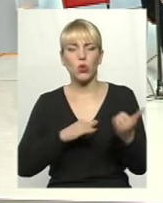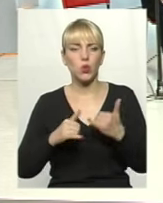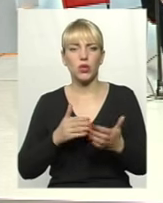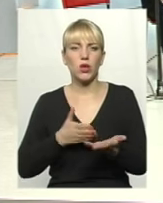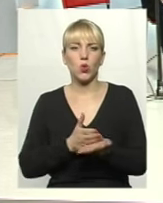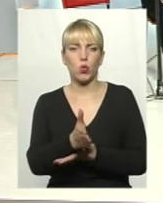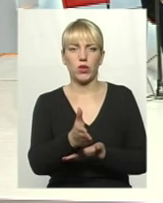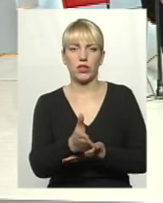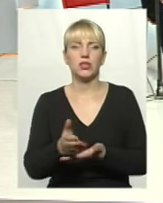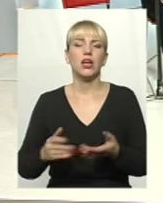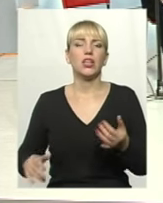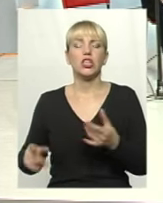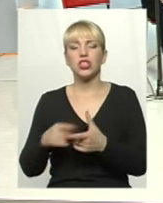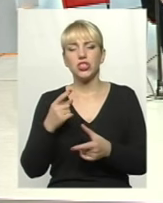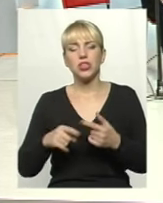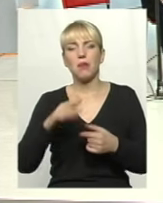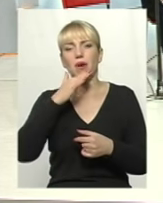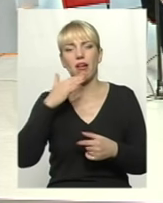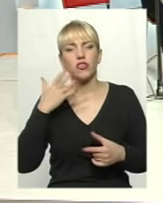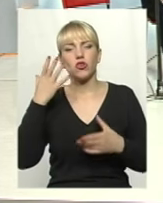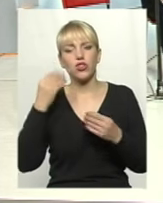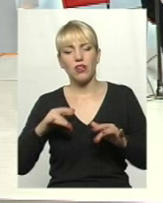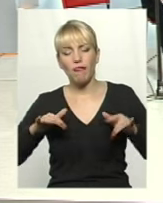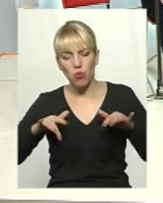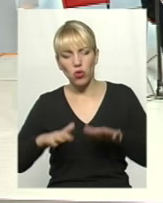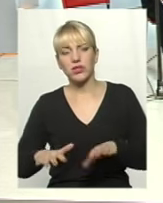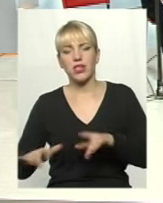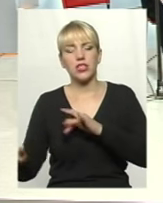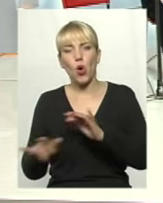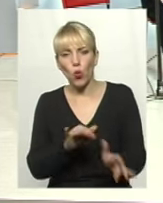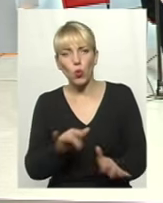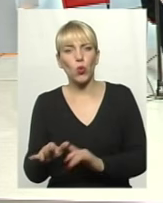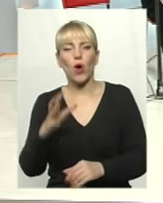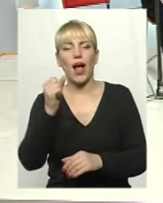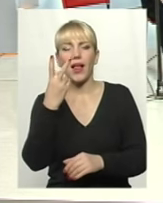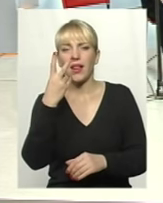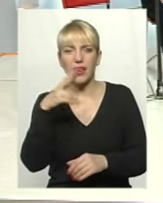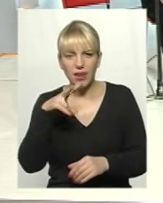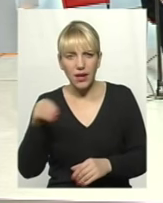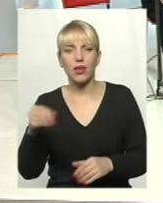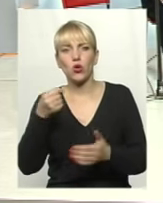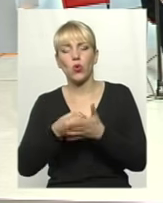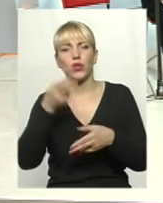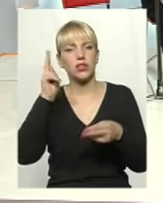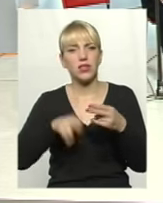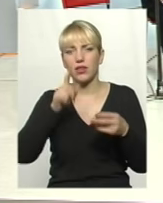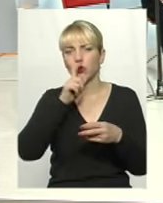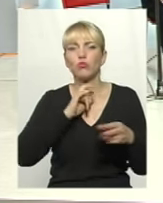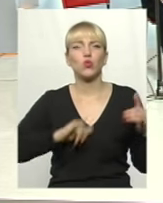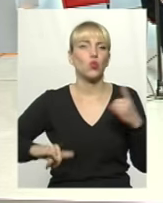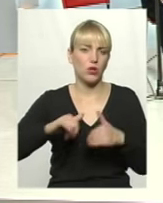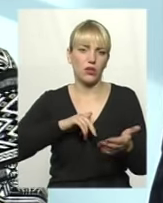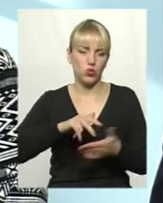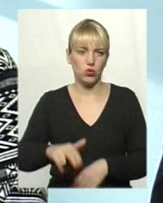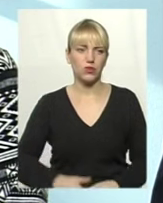Чи дуже багато в процесі руху, але до кінця не розуміють, куди вони йдуть?